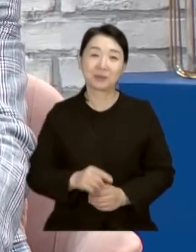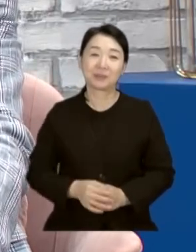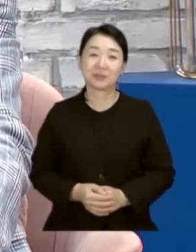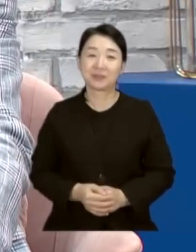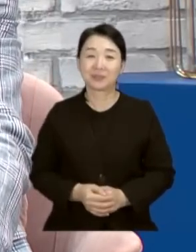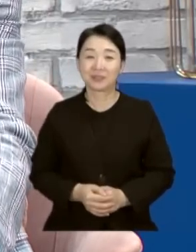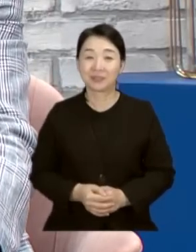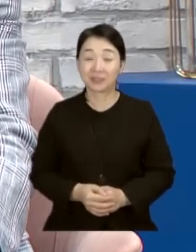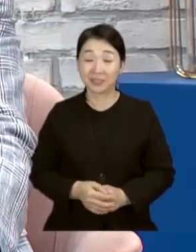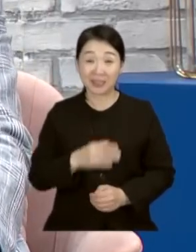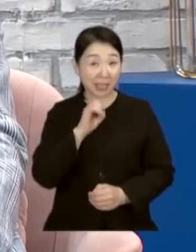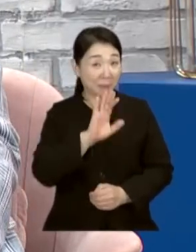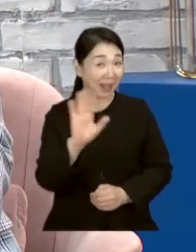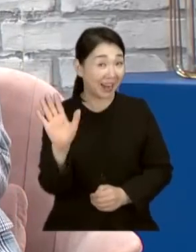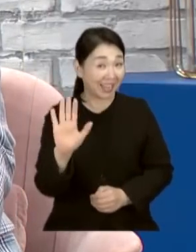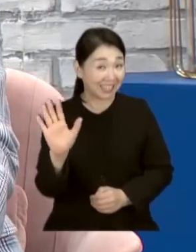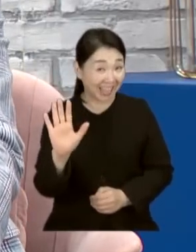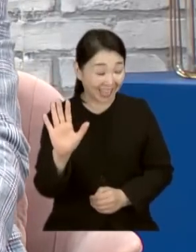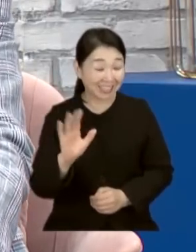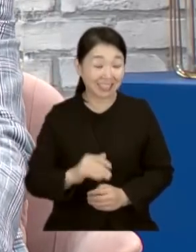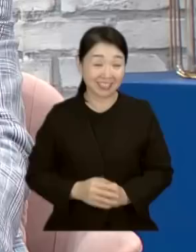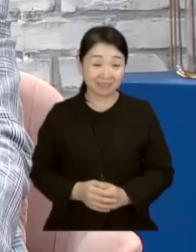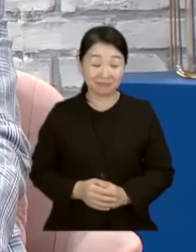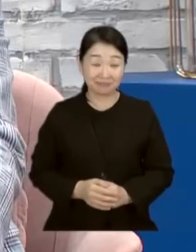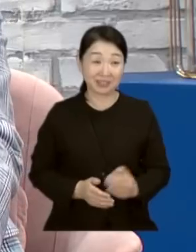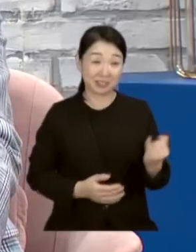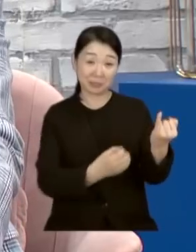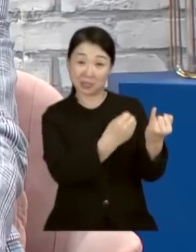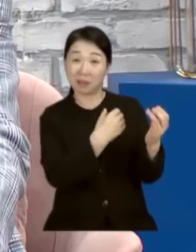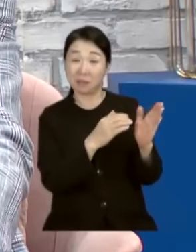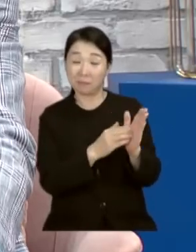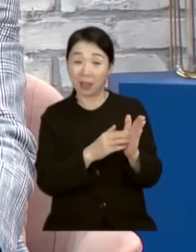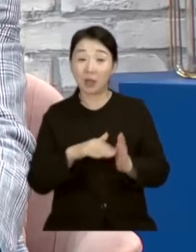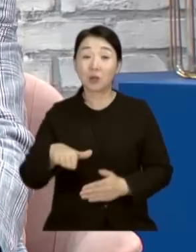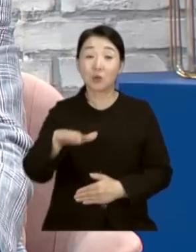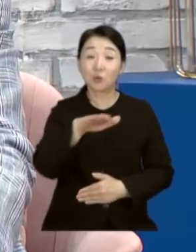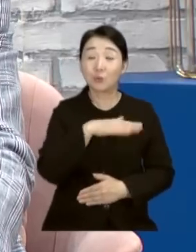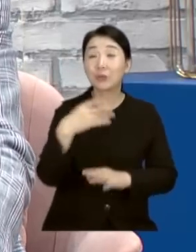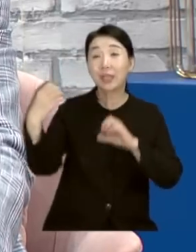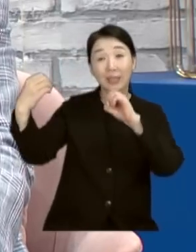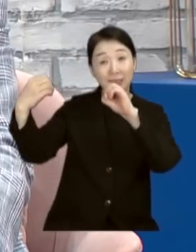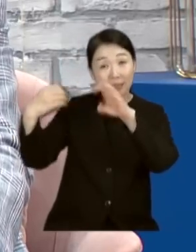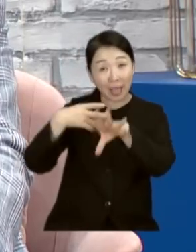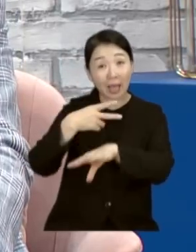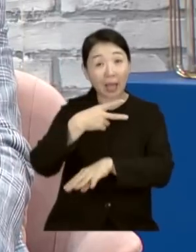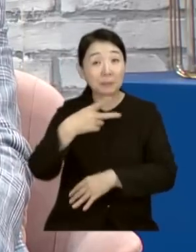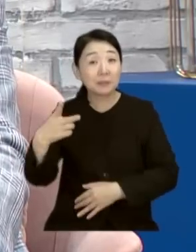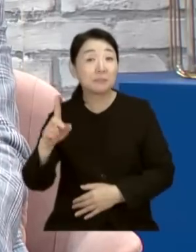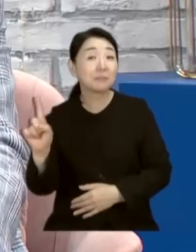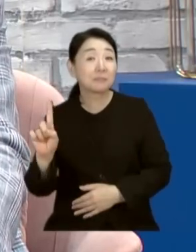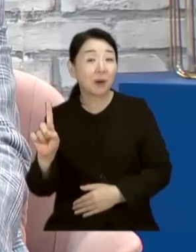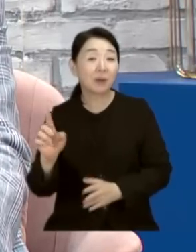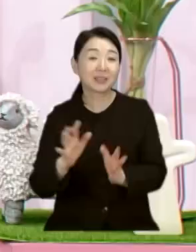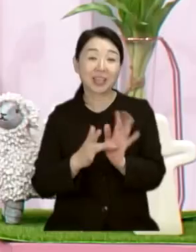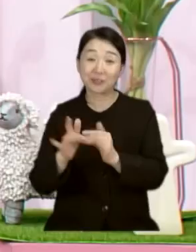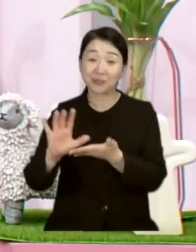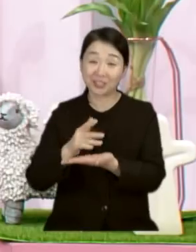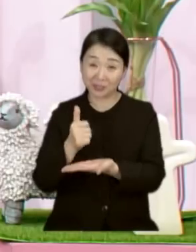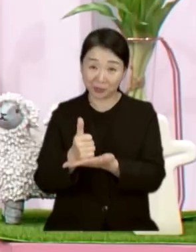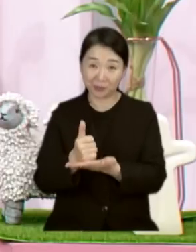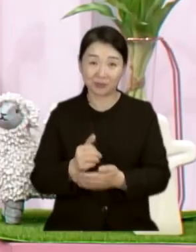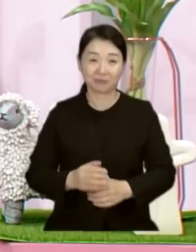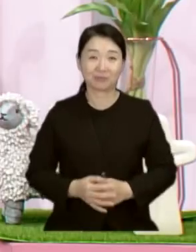말씀하셨거든요. 이거 내가 한 소리 아니에요? 네네네. 집사님 하신 얘기예요? 네네네. 우리의 답은 뭐다? 예수